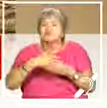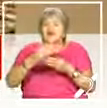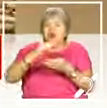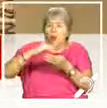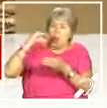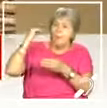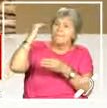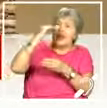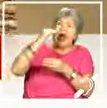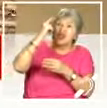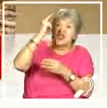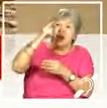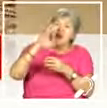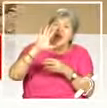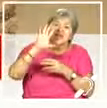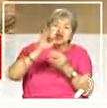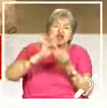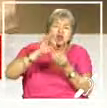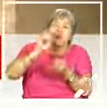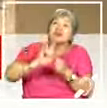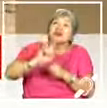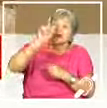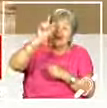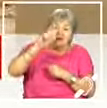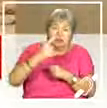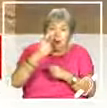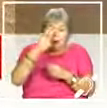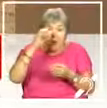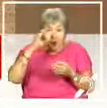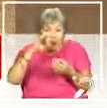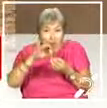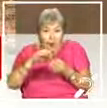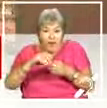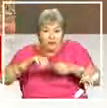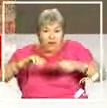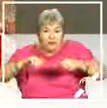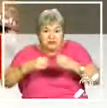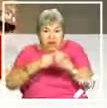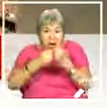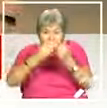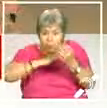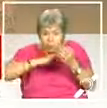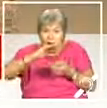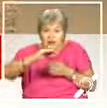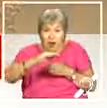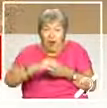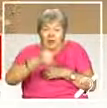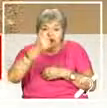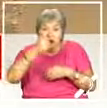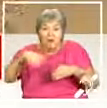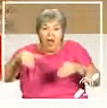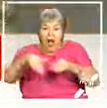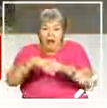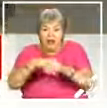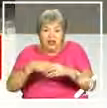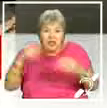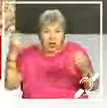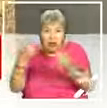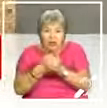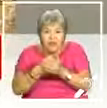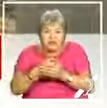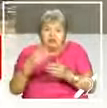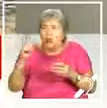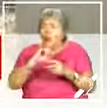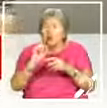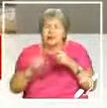planșe la aproape 5 metri înălțime. La un moment dat, structura s-a prăbușit parțial. 6 angajați au fost răniți și au fost duși